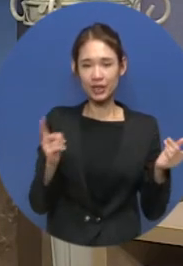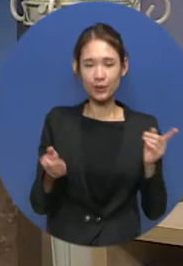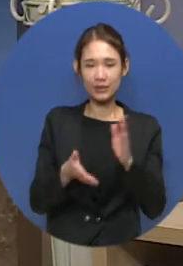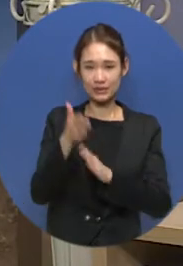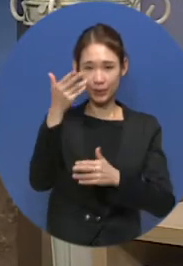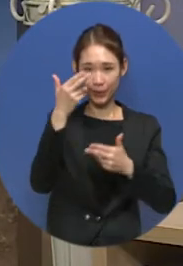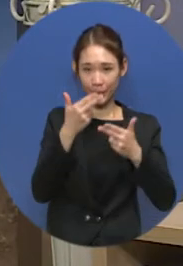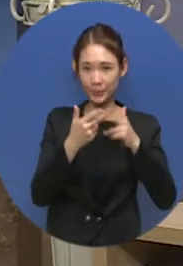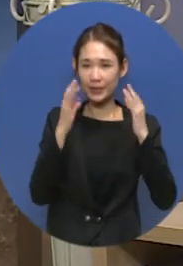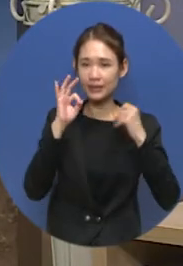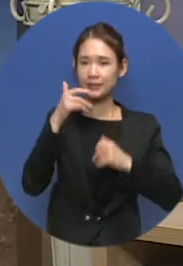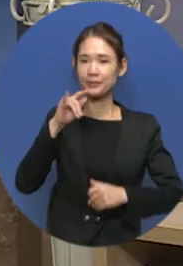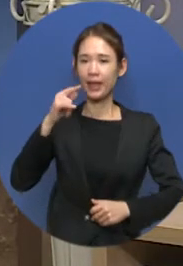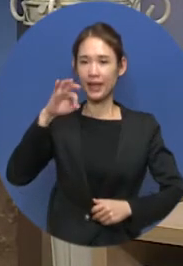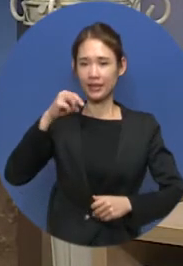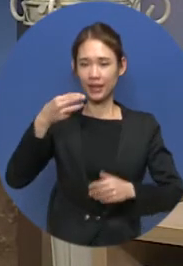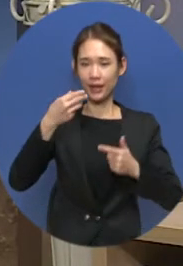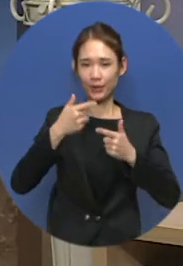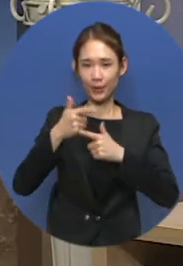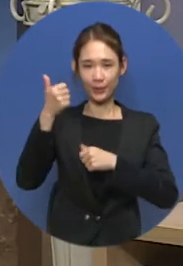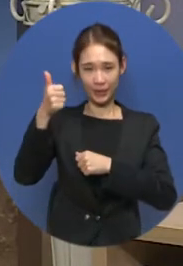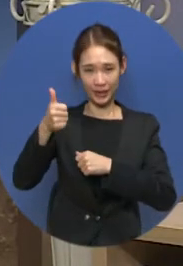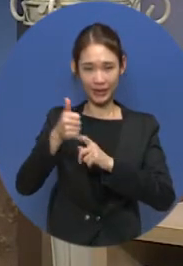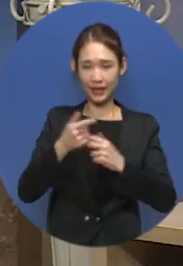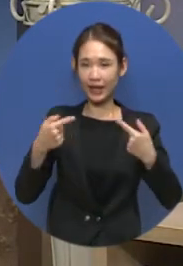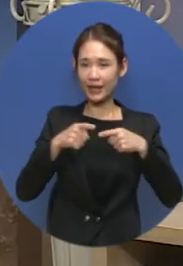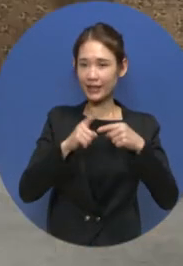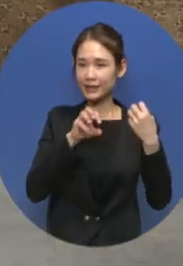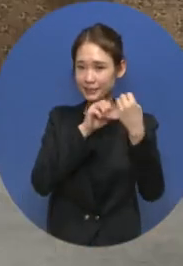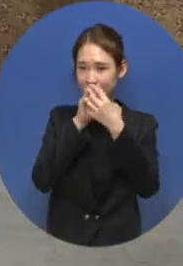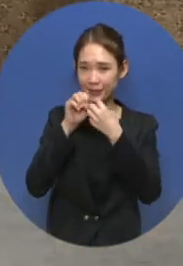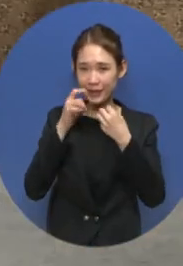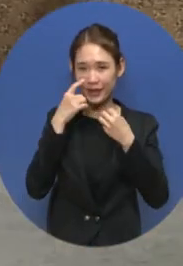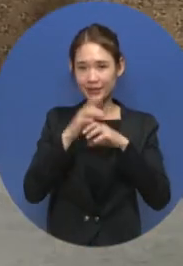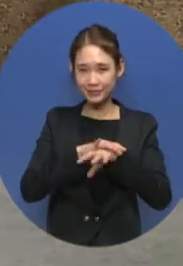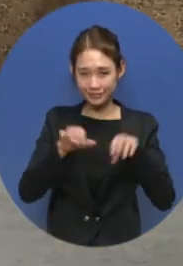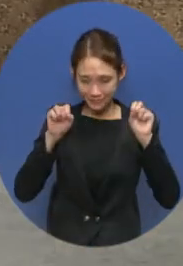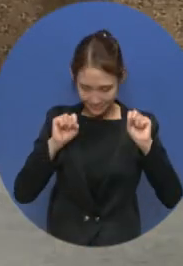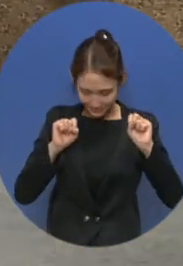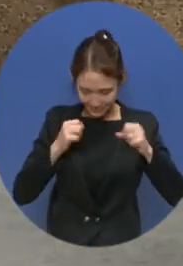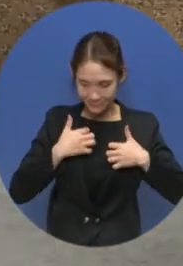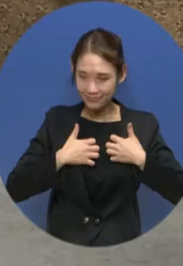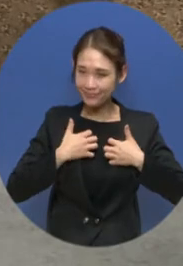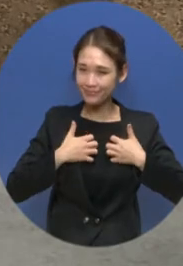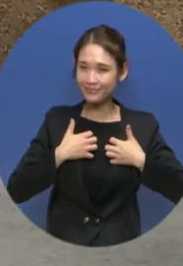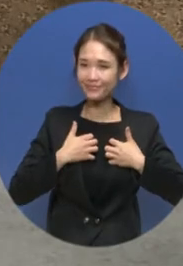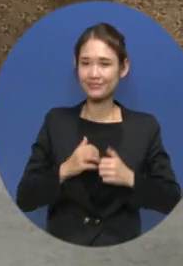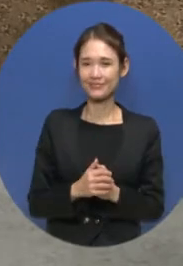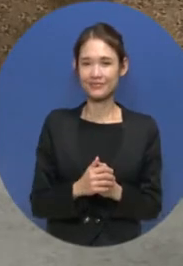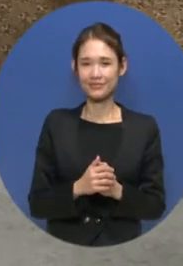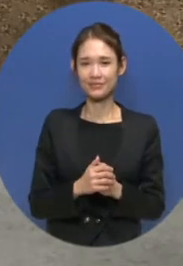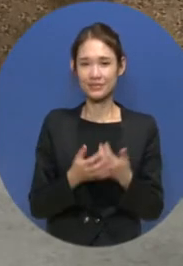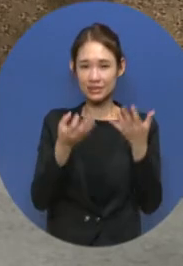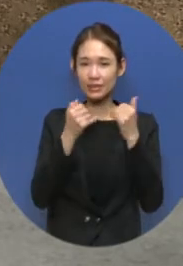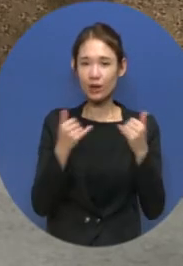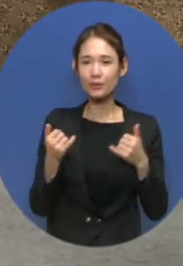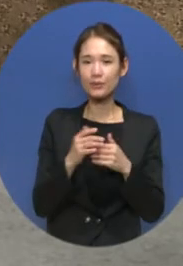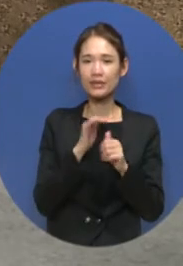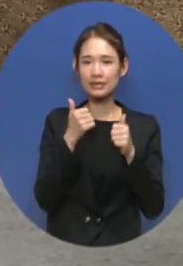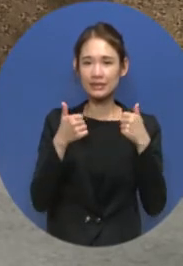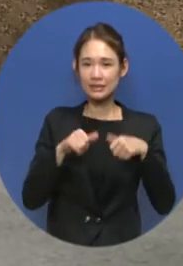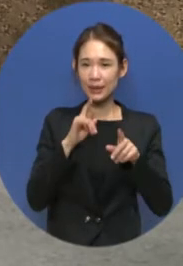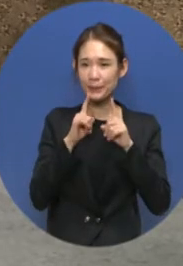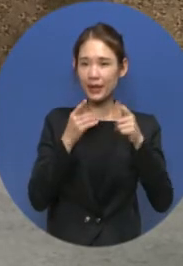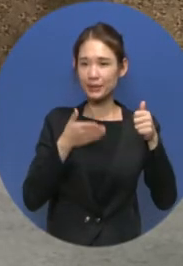한국장애인재활시설협회 김행란 회장님과 함께 이야기 나눠보겠습니다. 회장님 반갑습니다. 안녕하세요. 네, 반갑습니다. 반갑습니다. 네. 먼저 시청자분들께 인사